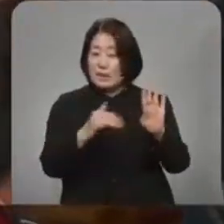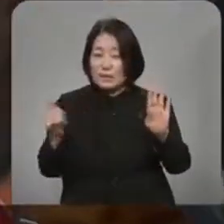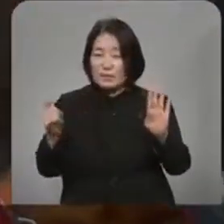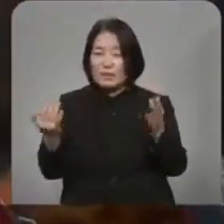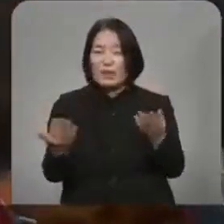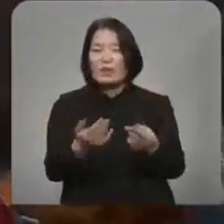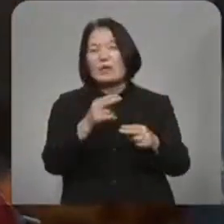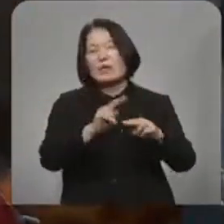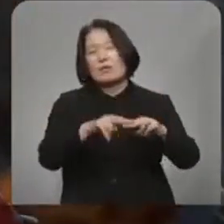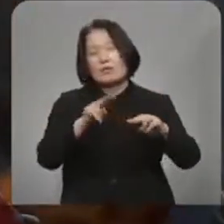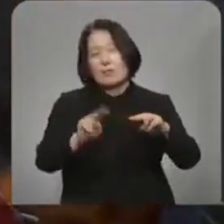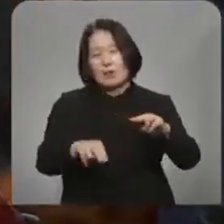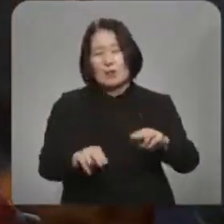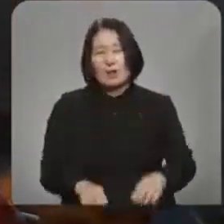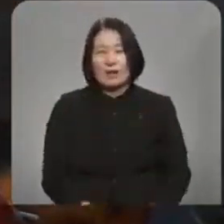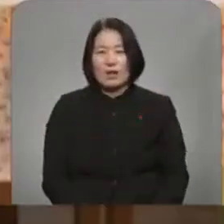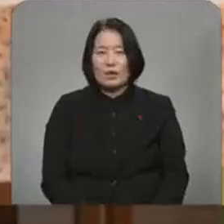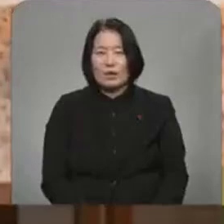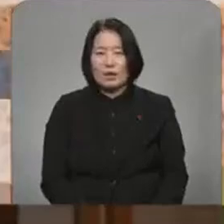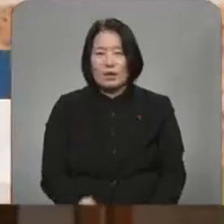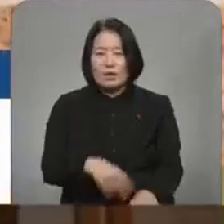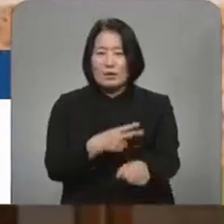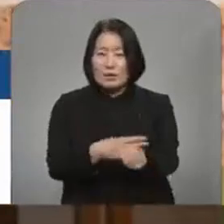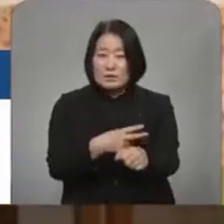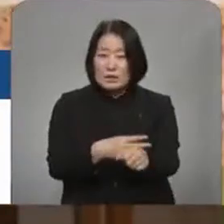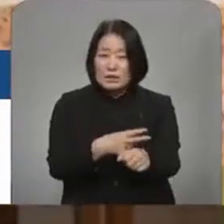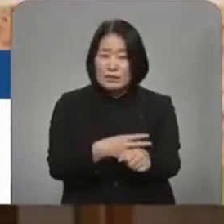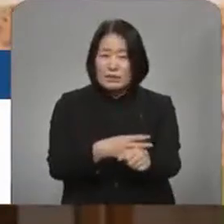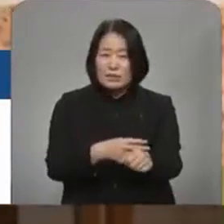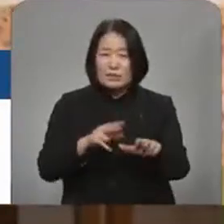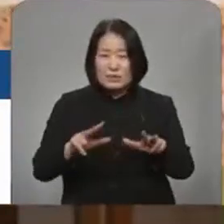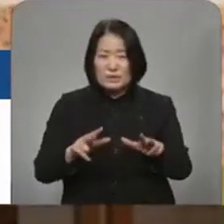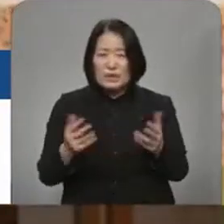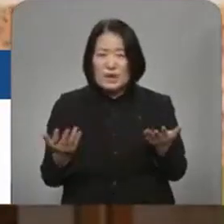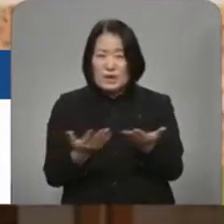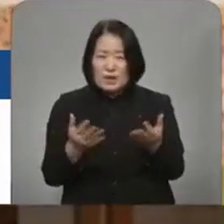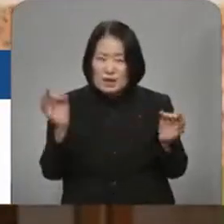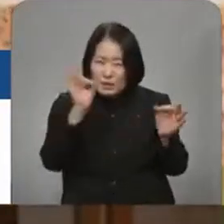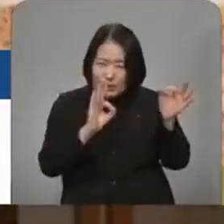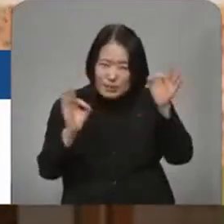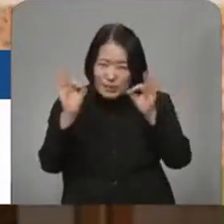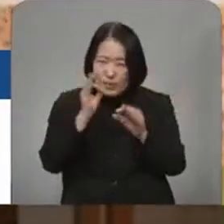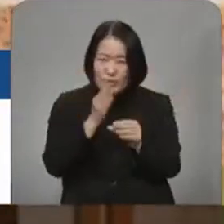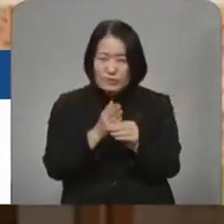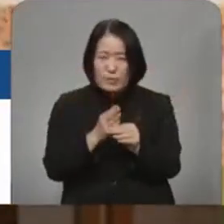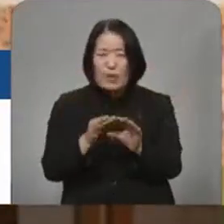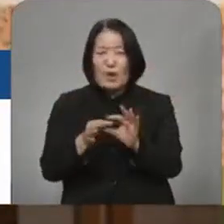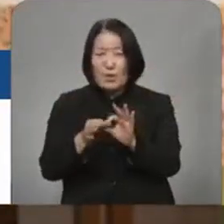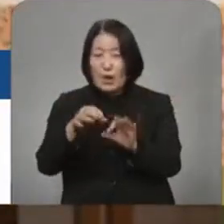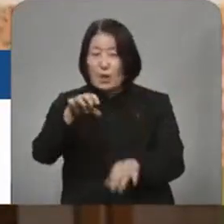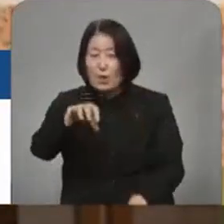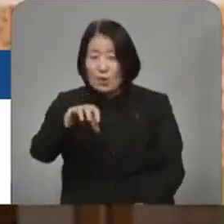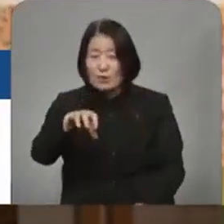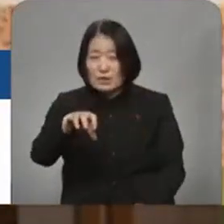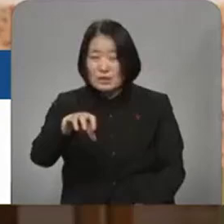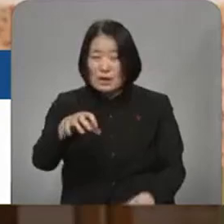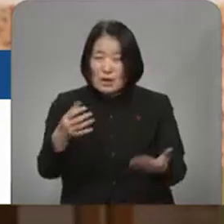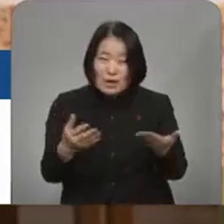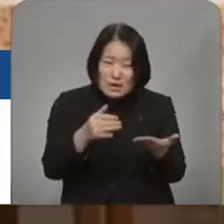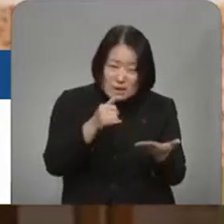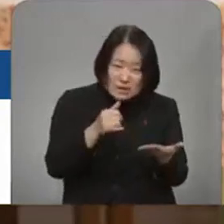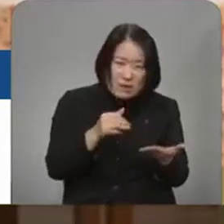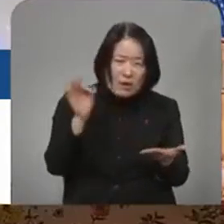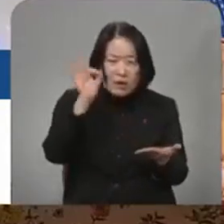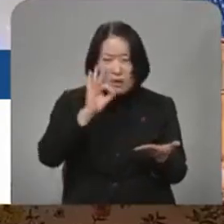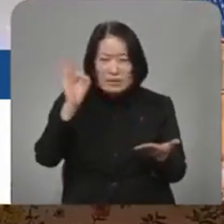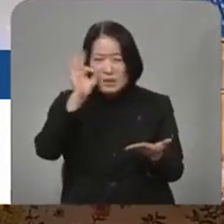됐습니다. 다른 선생님들도 계속해서 다른 일자리를 알아보시고 또 관련 분야에서 어떻게 할 수 있는 일들이 있는지